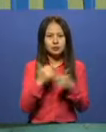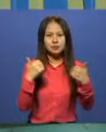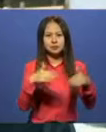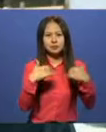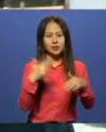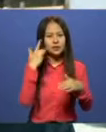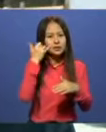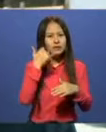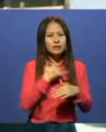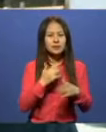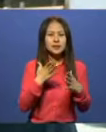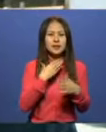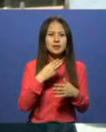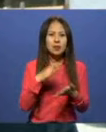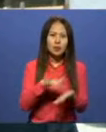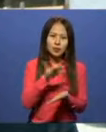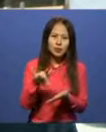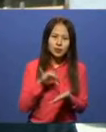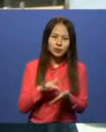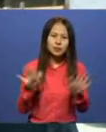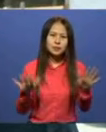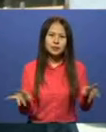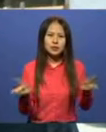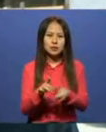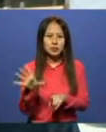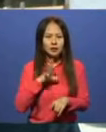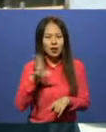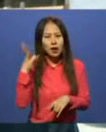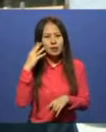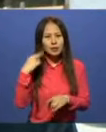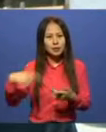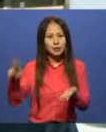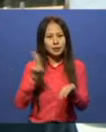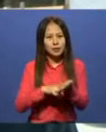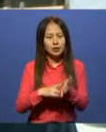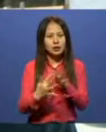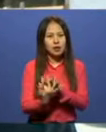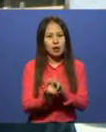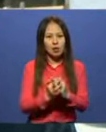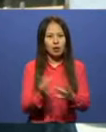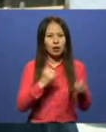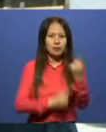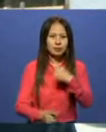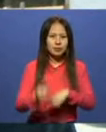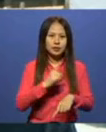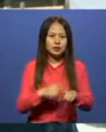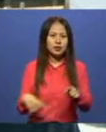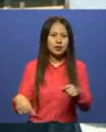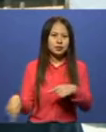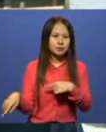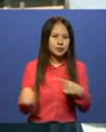звандап тұрады. Семей қаласынан, Өскемен қаласынан, даже Алматы қаласынан келіп, осындай бағдарлама жүріп отырған қойды, бізге келіп, қайтып көшіп